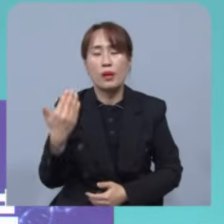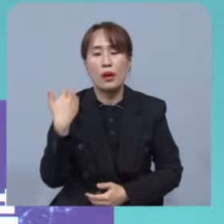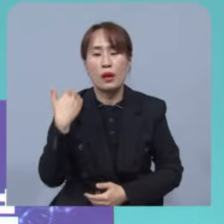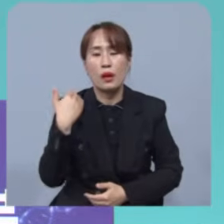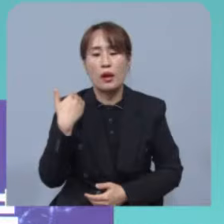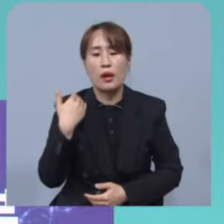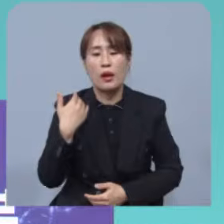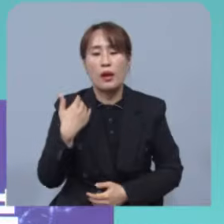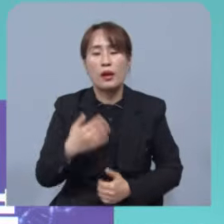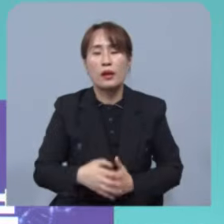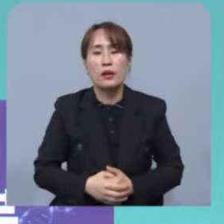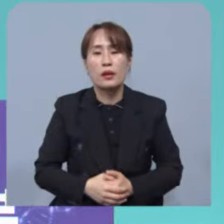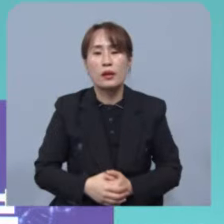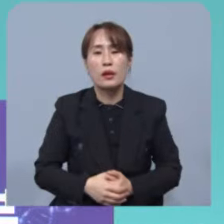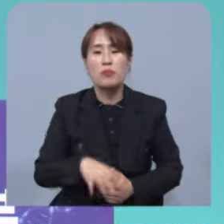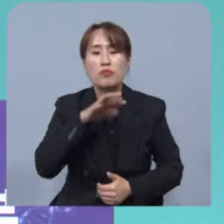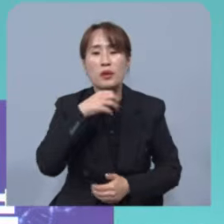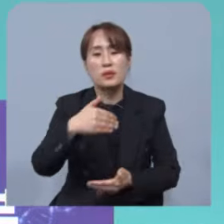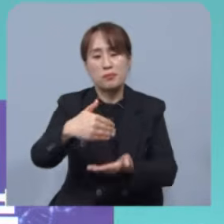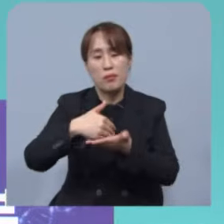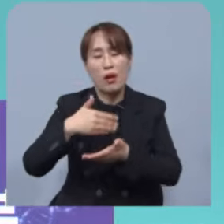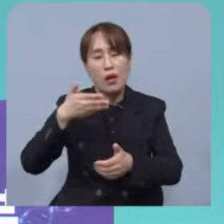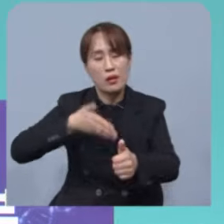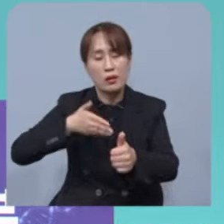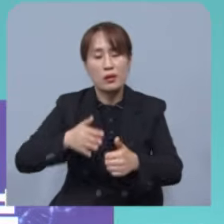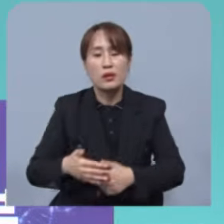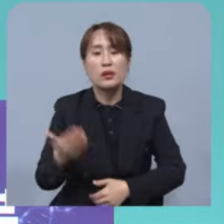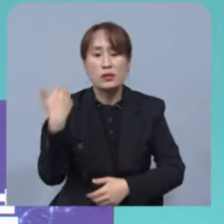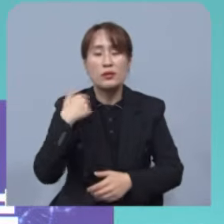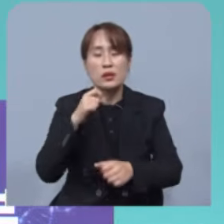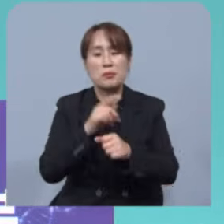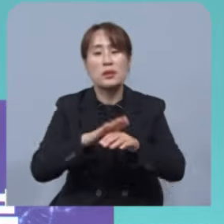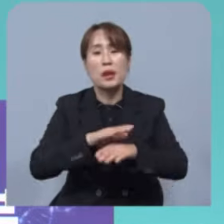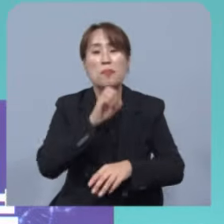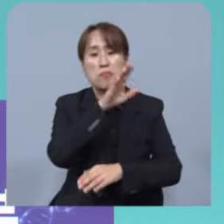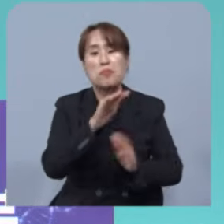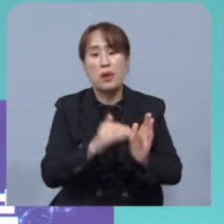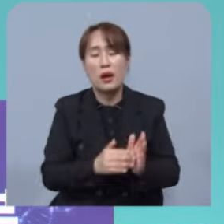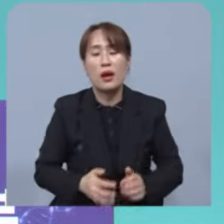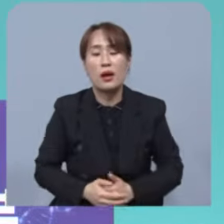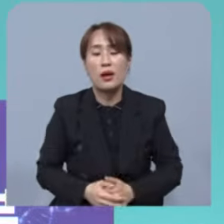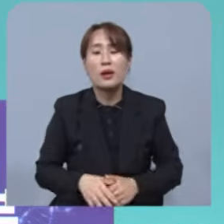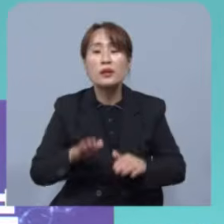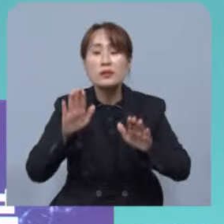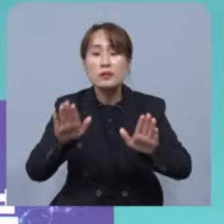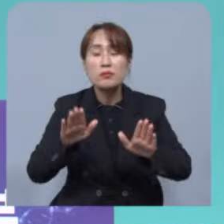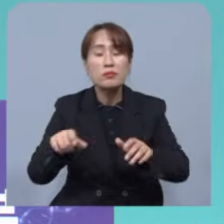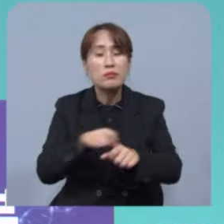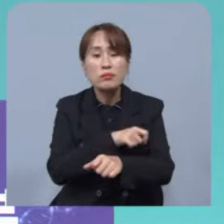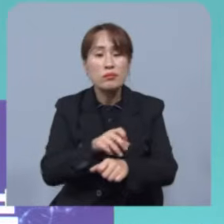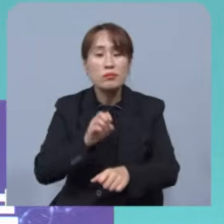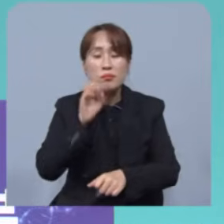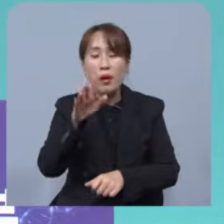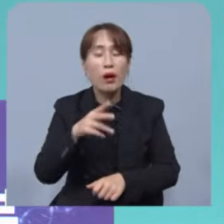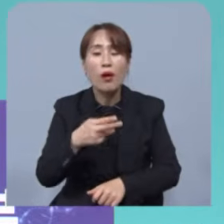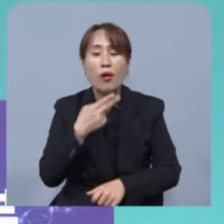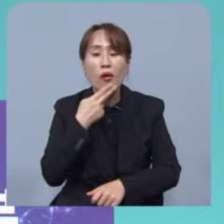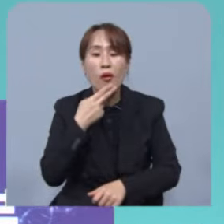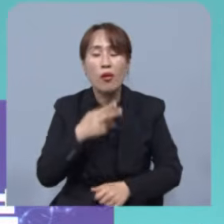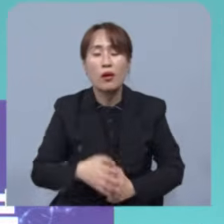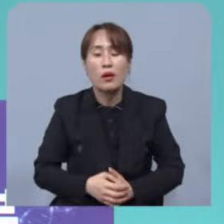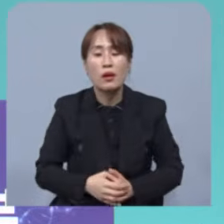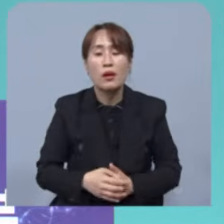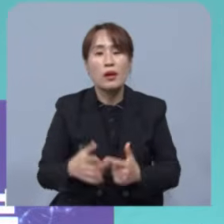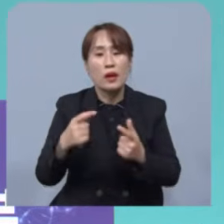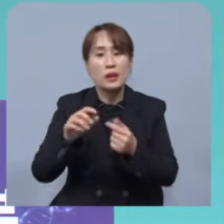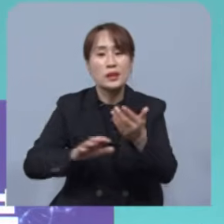하실 분 말씀하세요. 민원 있으면 내세요 해도 전에 다 했는데 지금은 특별히 더 할 얘기는 없고 같이